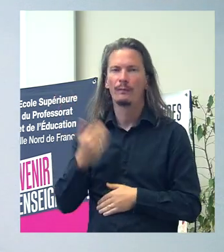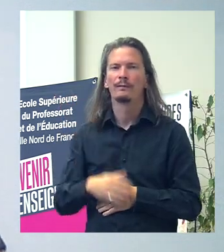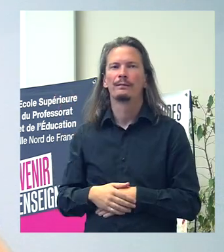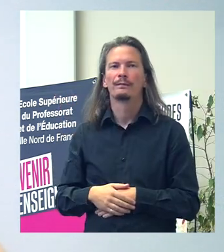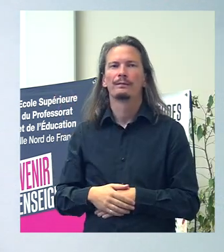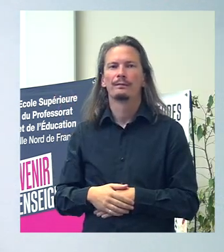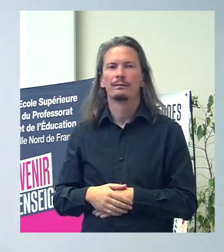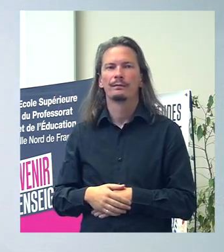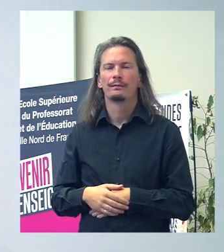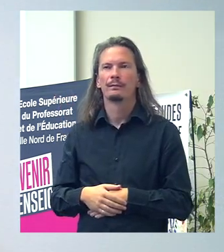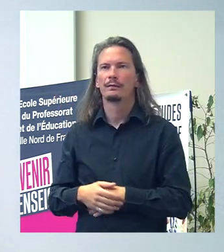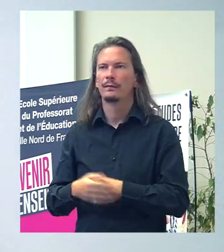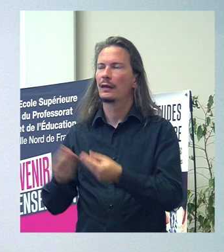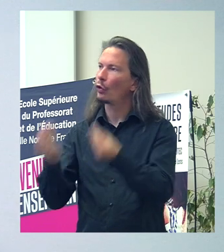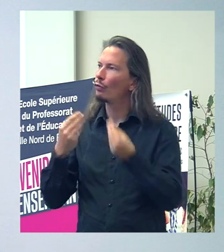mieux